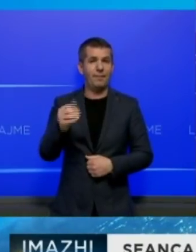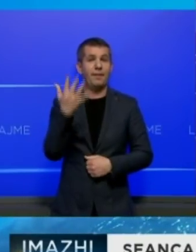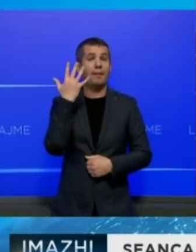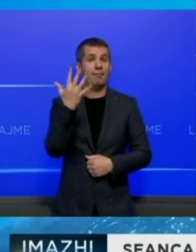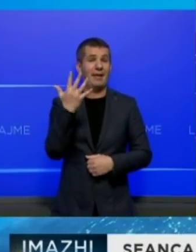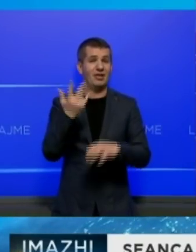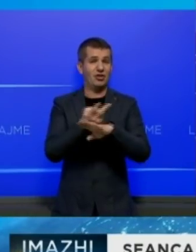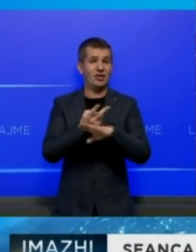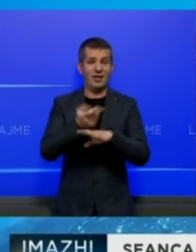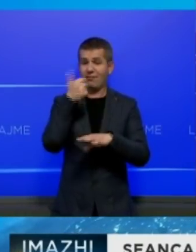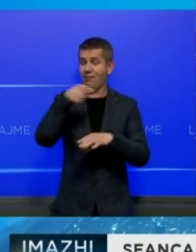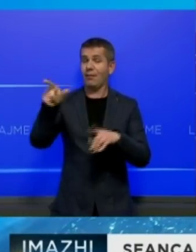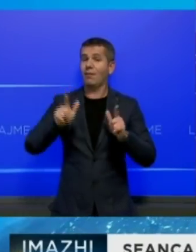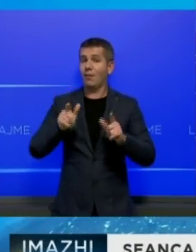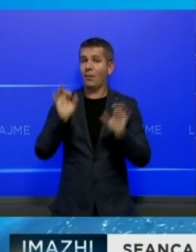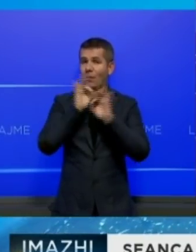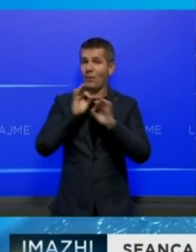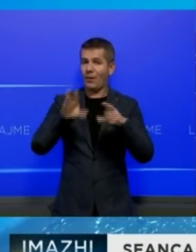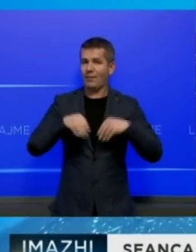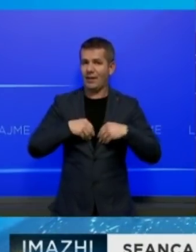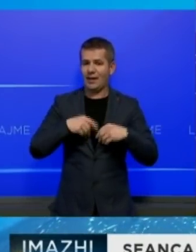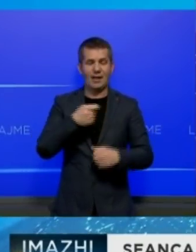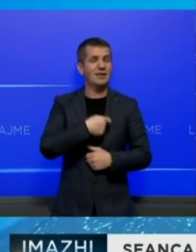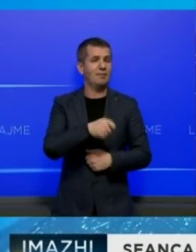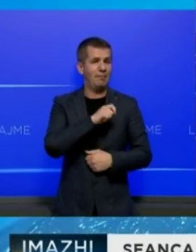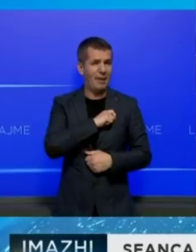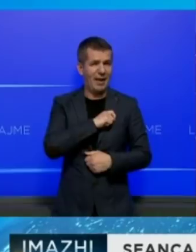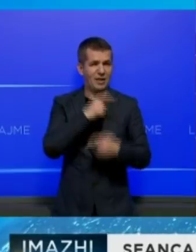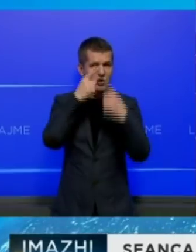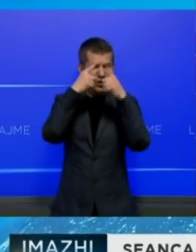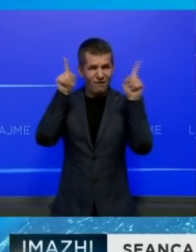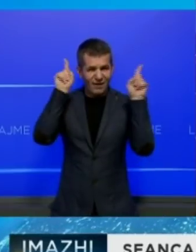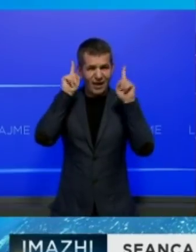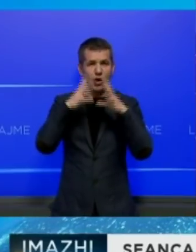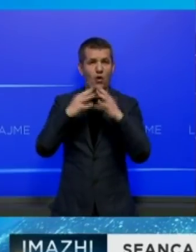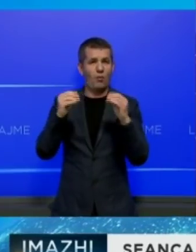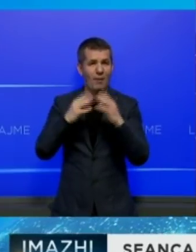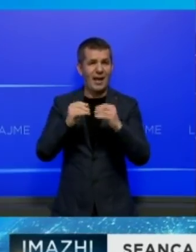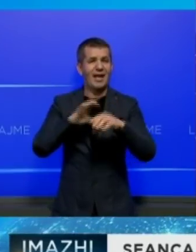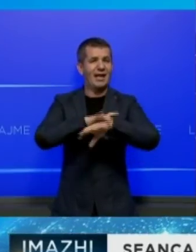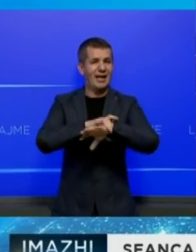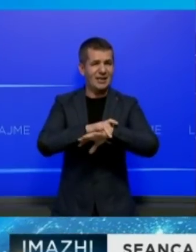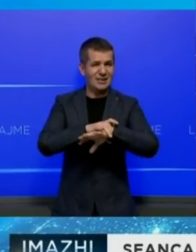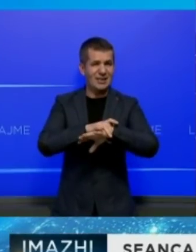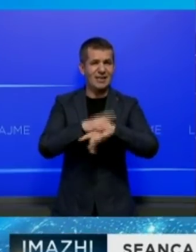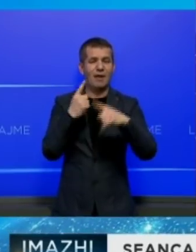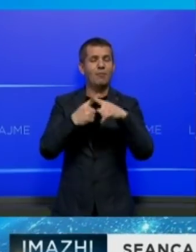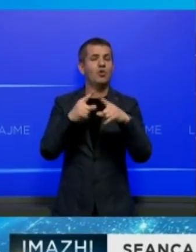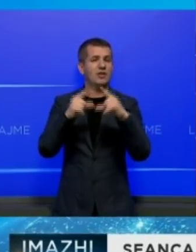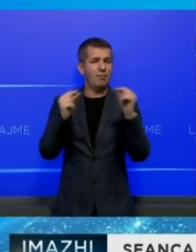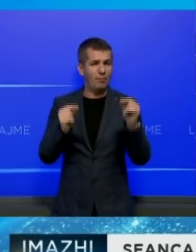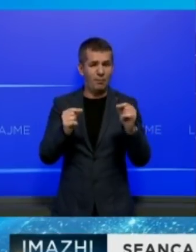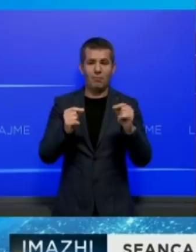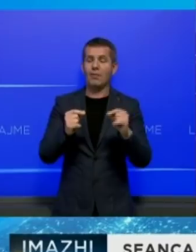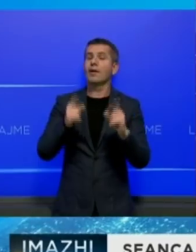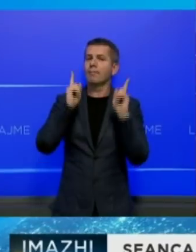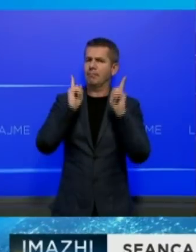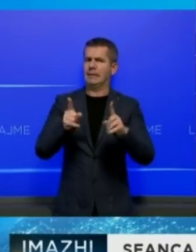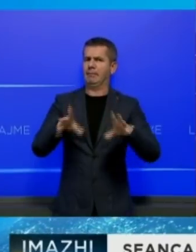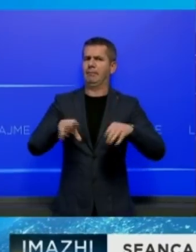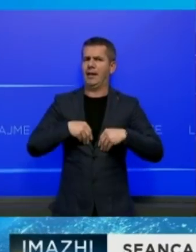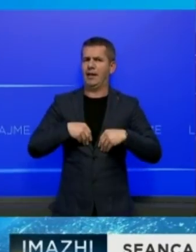brenda Bashkimit Evropian, Spanjës, Slovakisë, Rumanisë, Greqisë dhe Kiprës, që të njohin këtë realitet e të